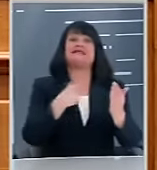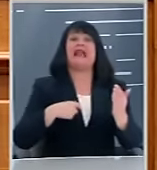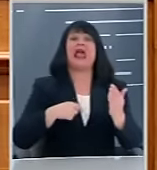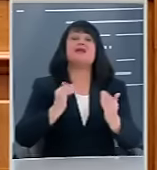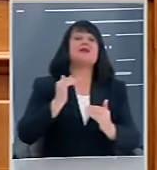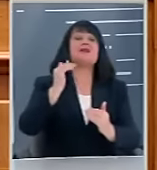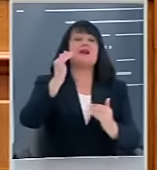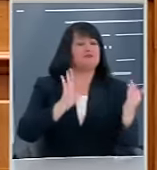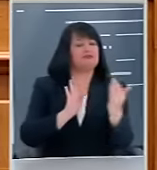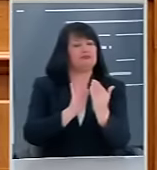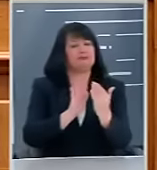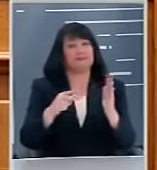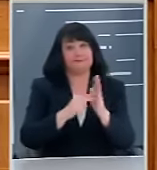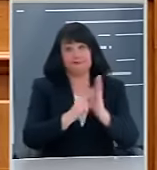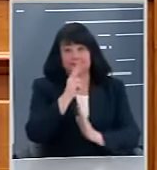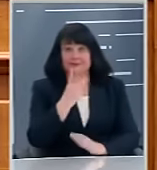Το έτος 2012 είχαμε